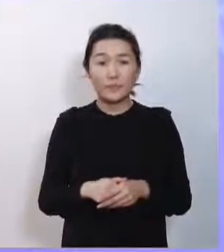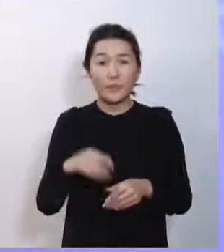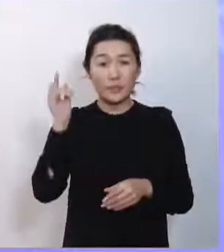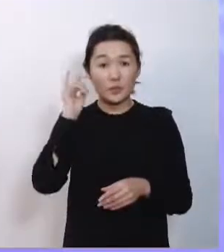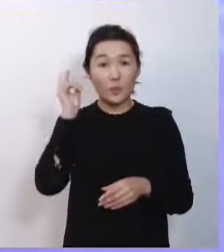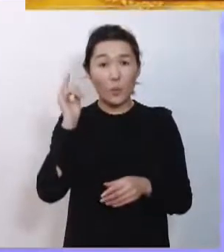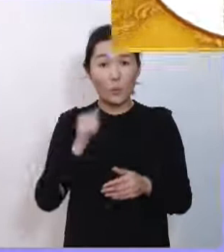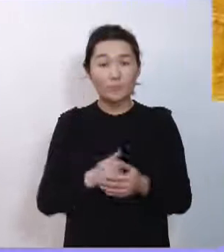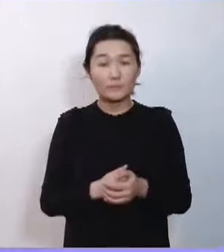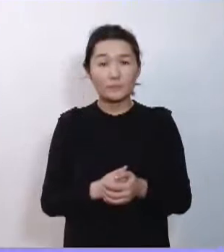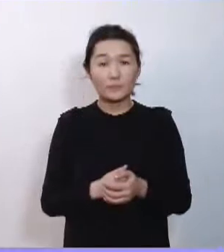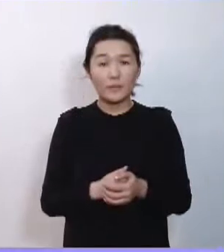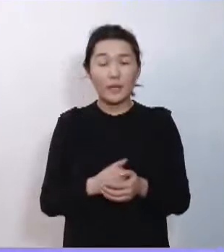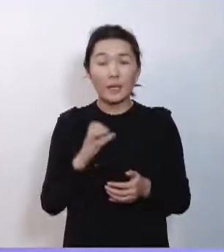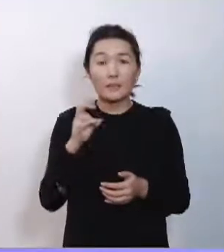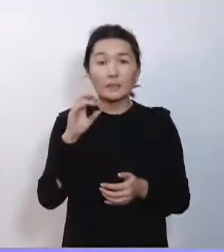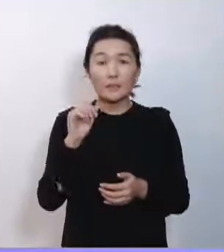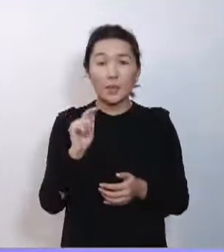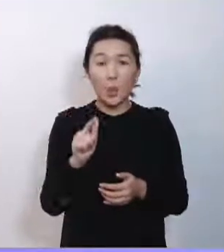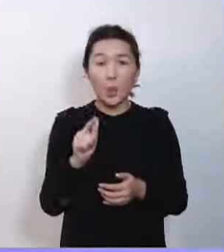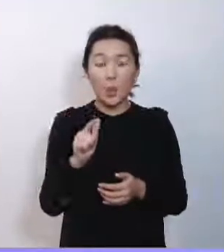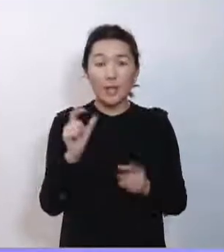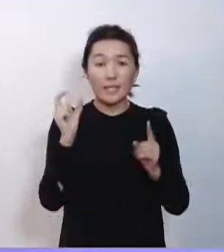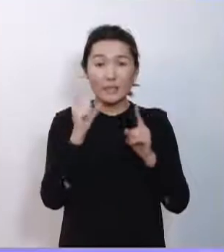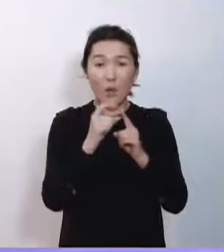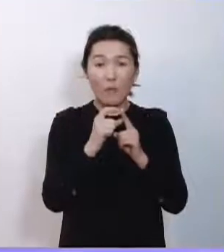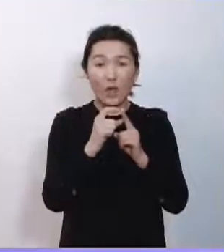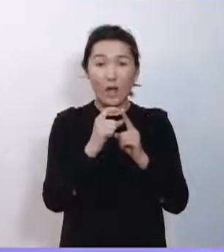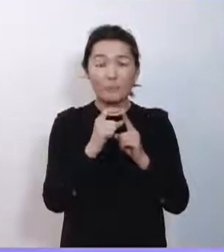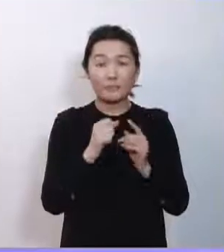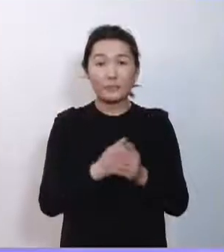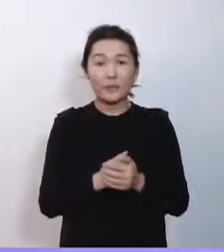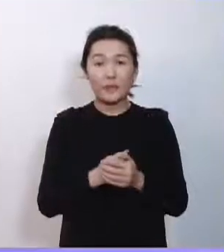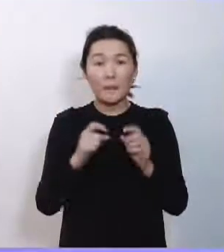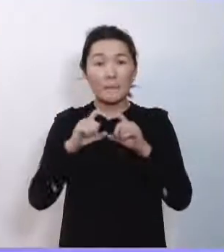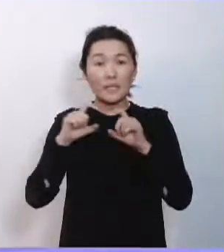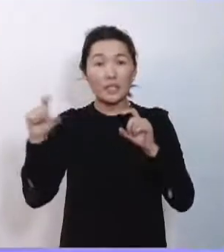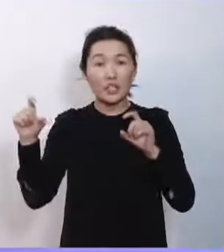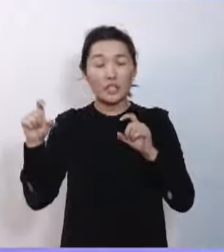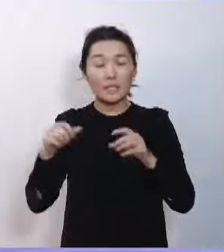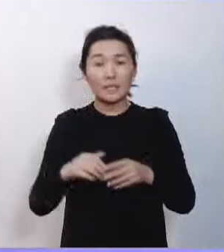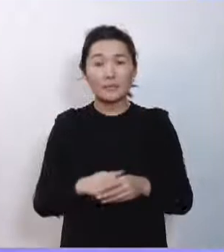Звук, слог, слово, предложение.